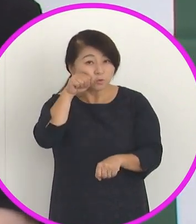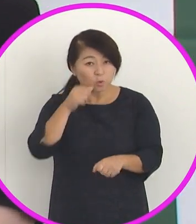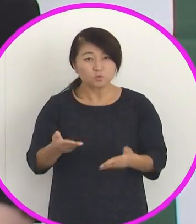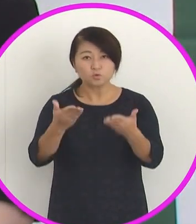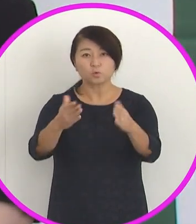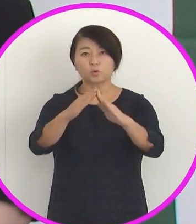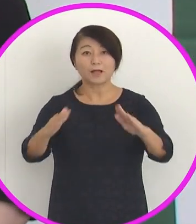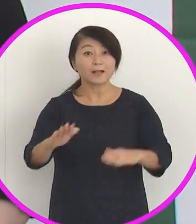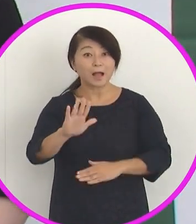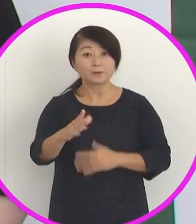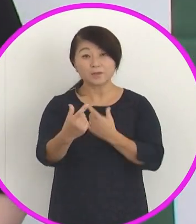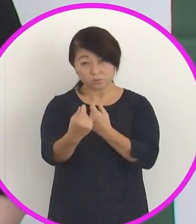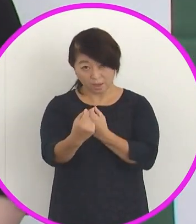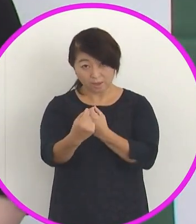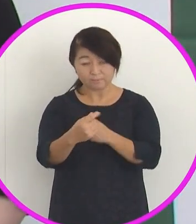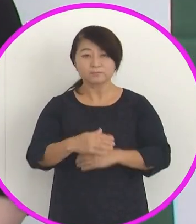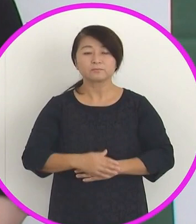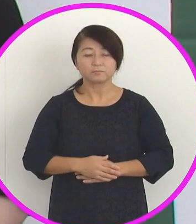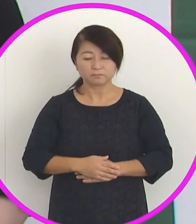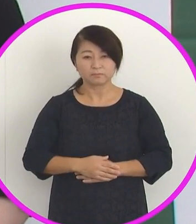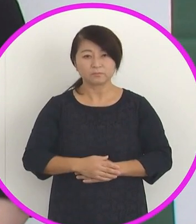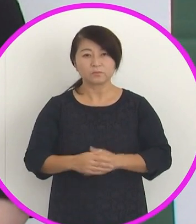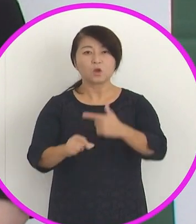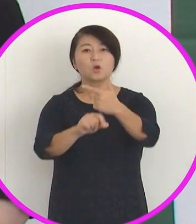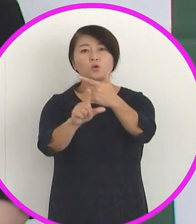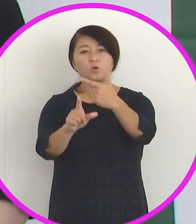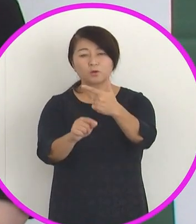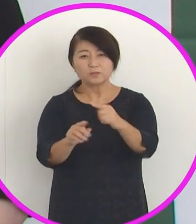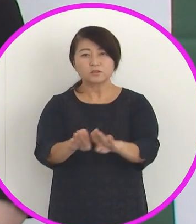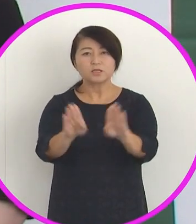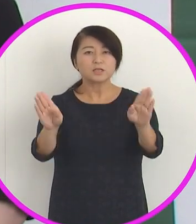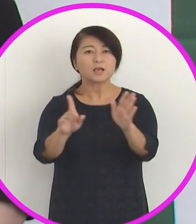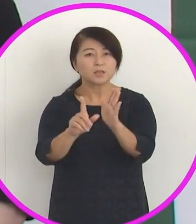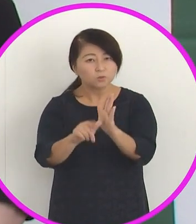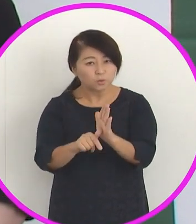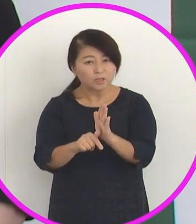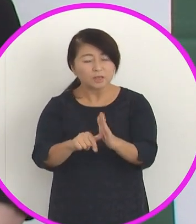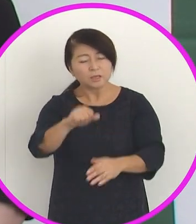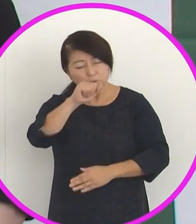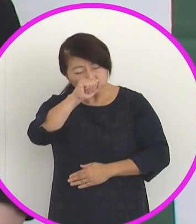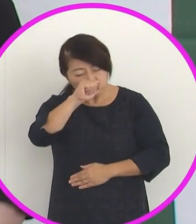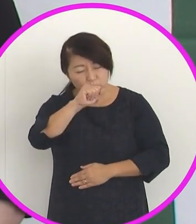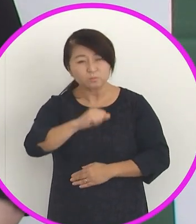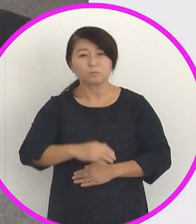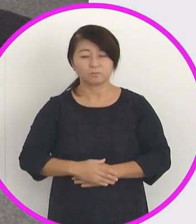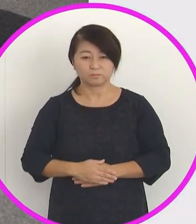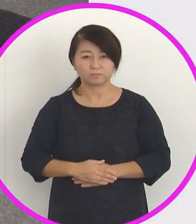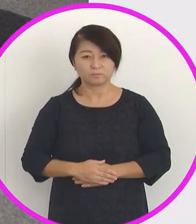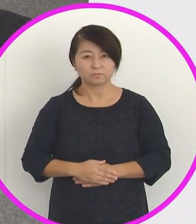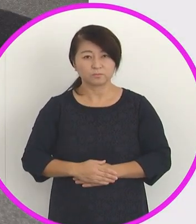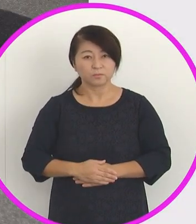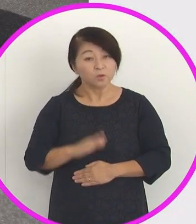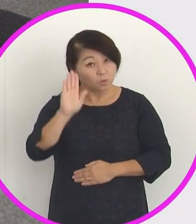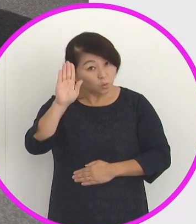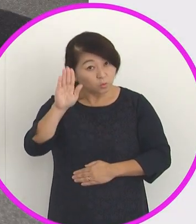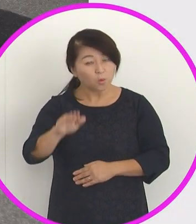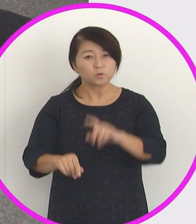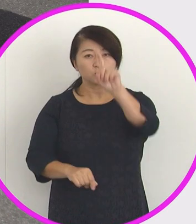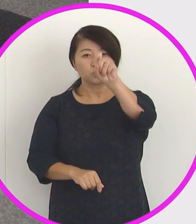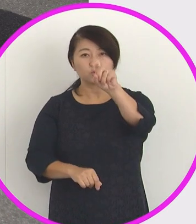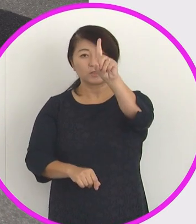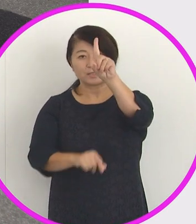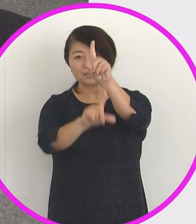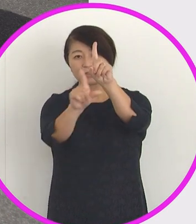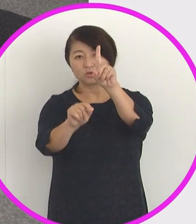ね。 はい、6月に開催した譲渡会は大変好評でした。この秋も11月